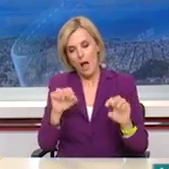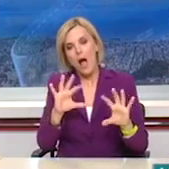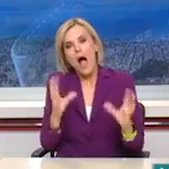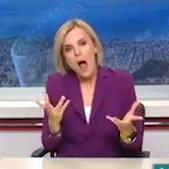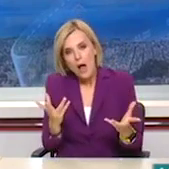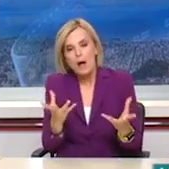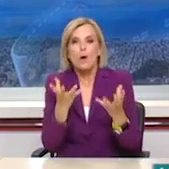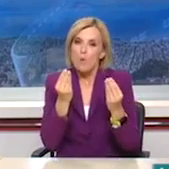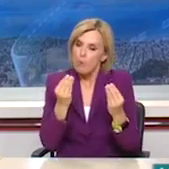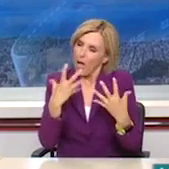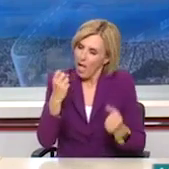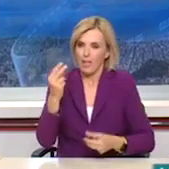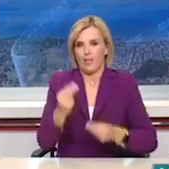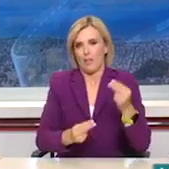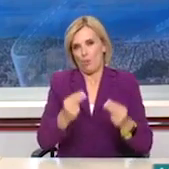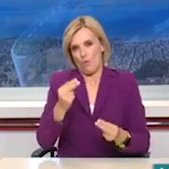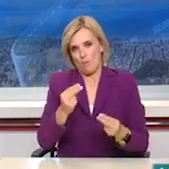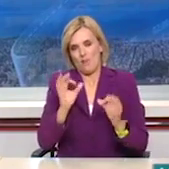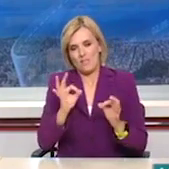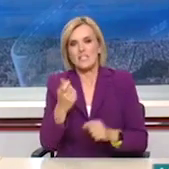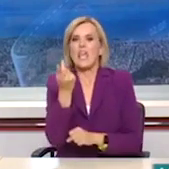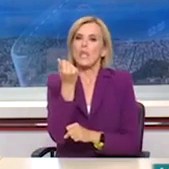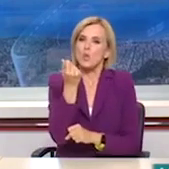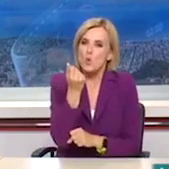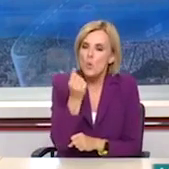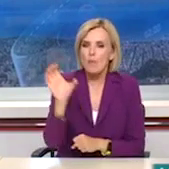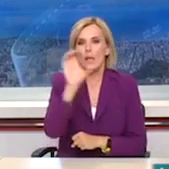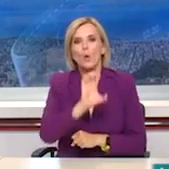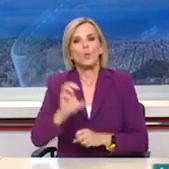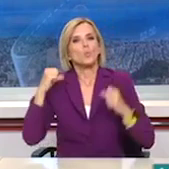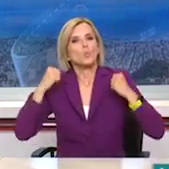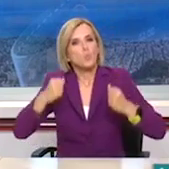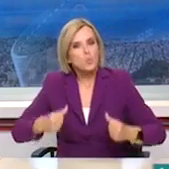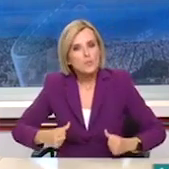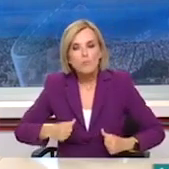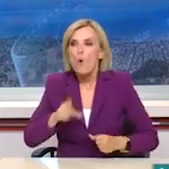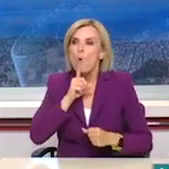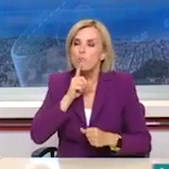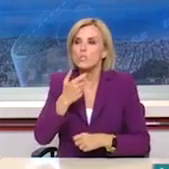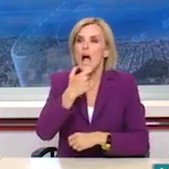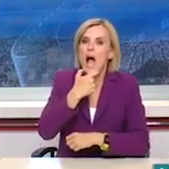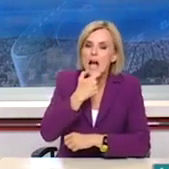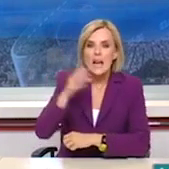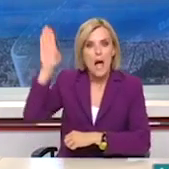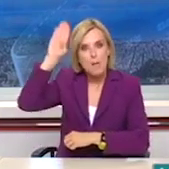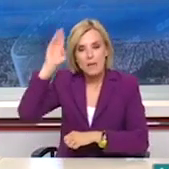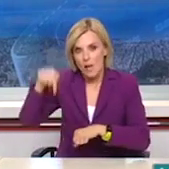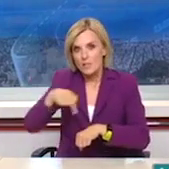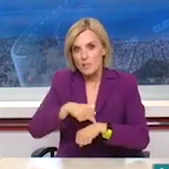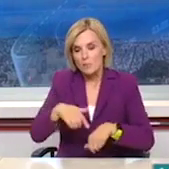είναι πολλαπλές οι διαστάσεις του προβλήματος τουρισμός και ανοίγει ο τουρισμός και αν χώρες όπως η Βρετανία, οι Ηνωμένες Πολιτείες που έχουν αυτή τη